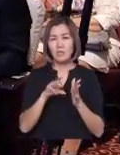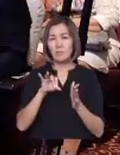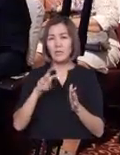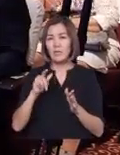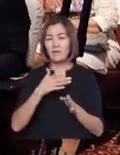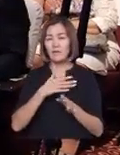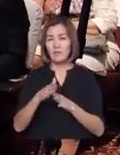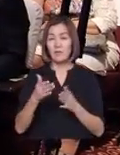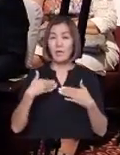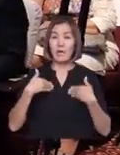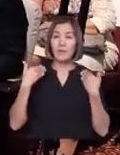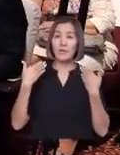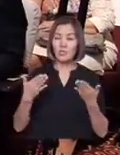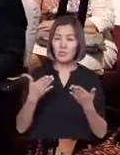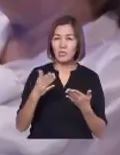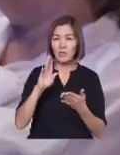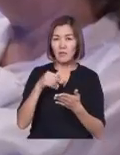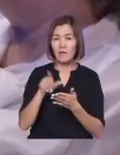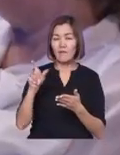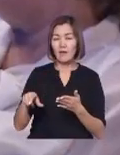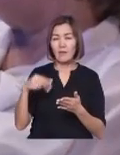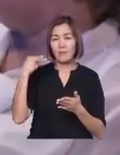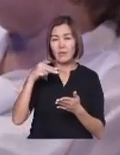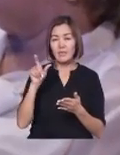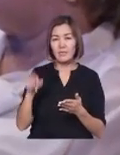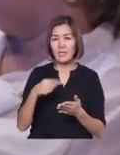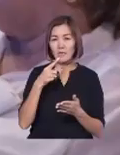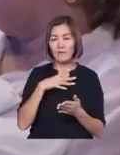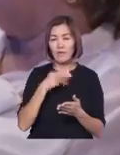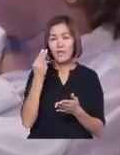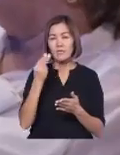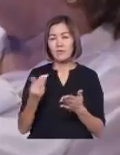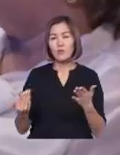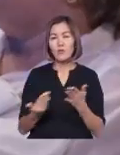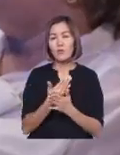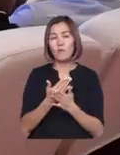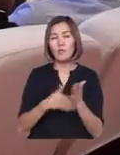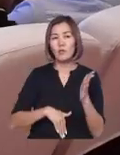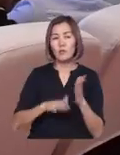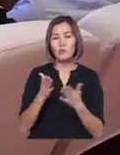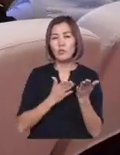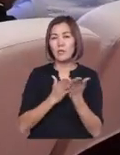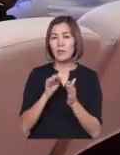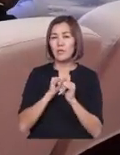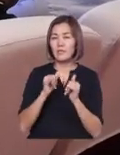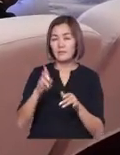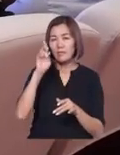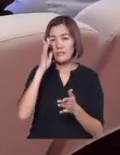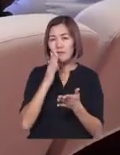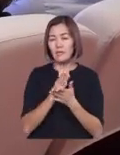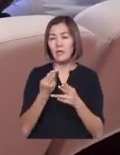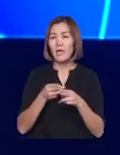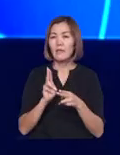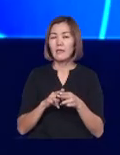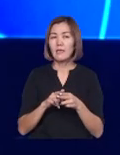своем обращении к нации глава государства подчеркнул, что цифровизация является одним из приоритетных направлений развития страны. Таким